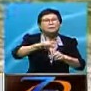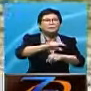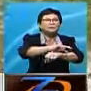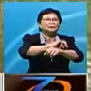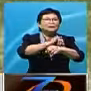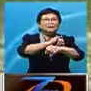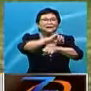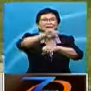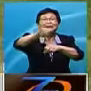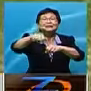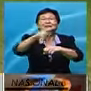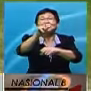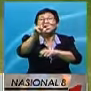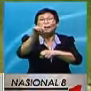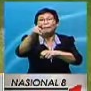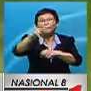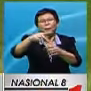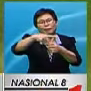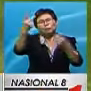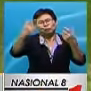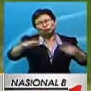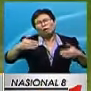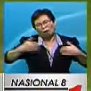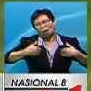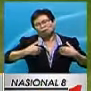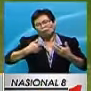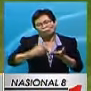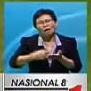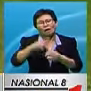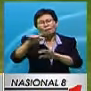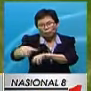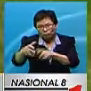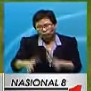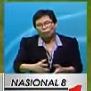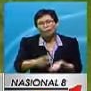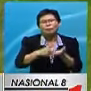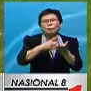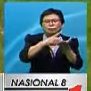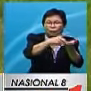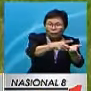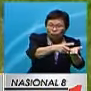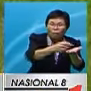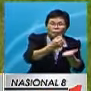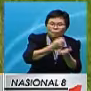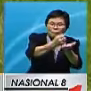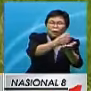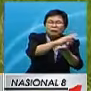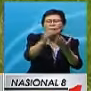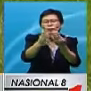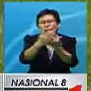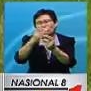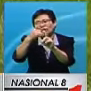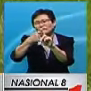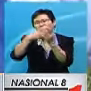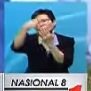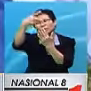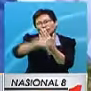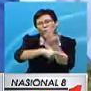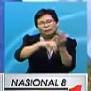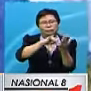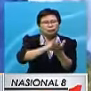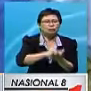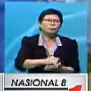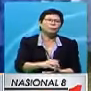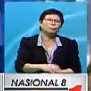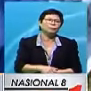sudah diadakan. Ini bagi memastikan pesawah menerima bantuan dan kemudahan daripada program berkenaan.